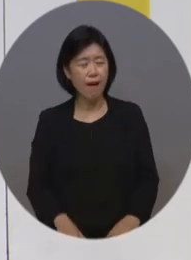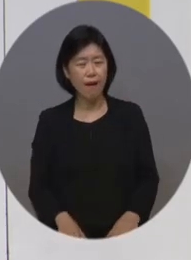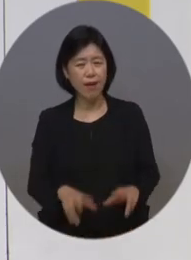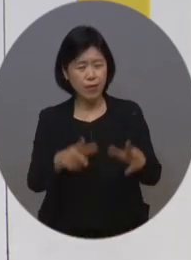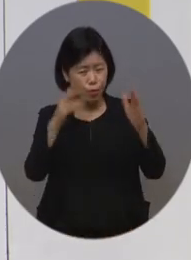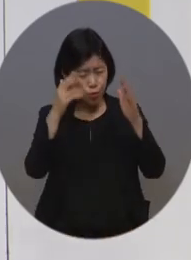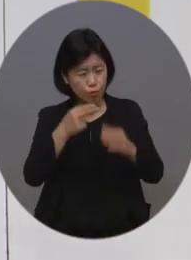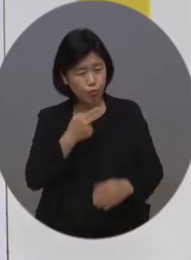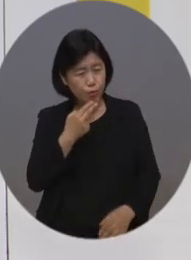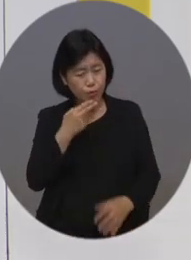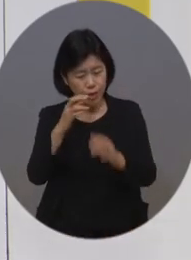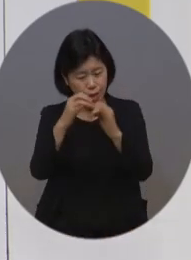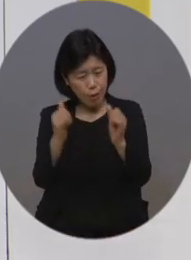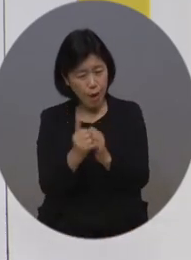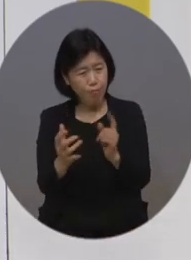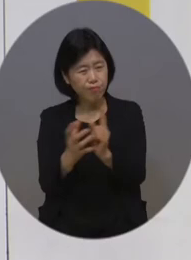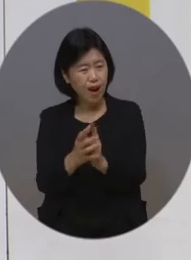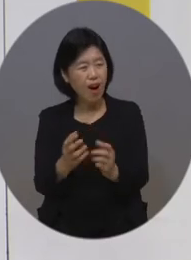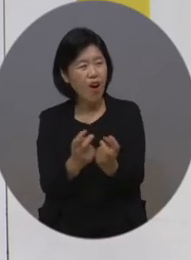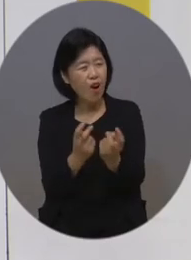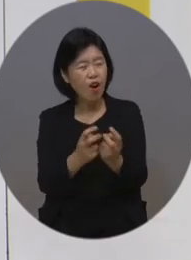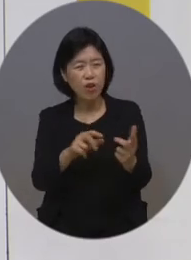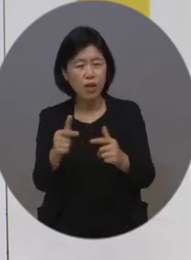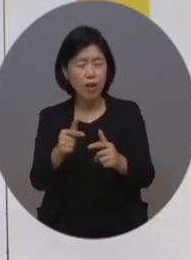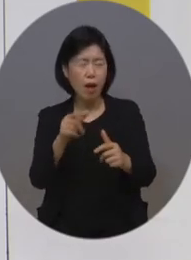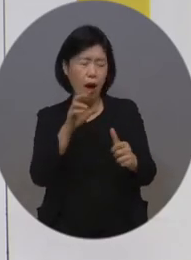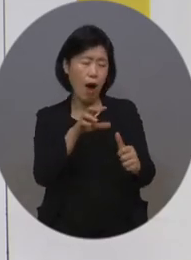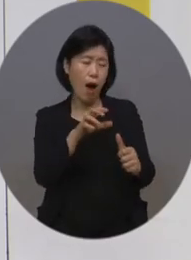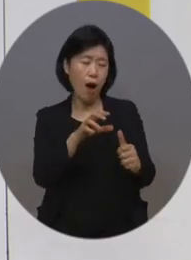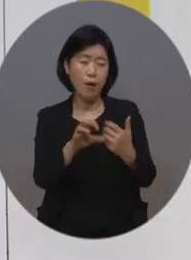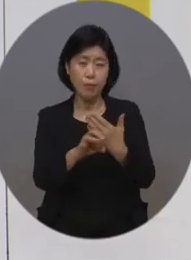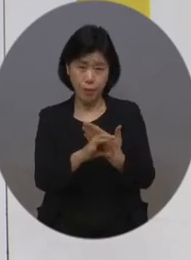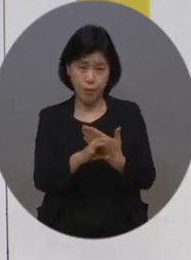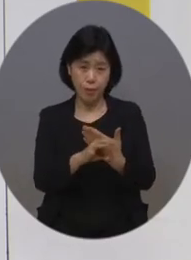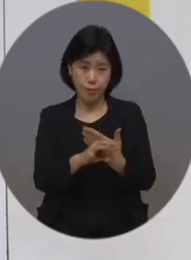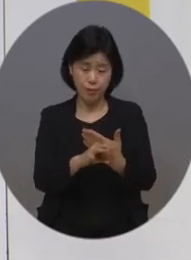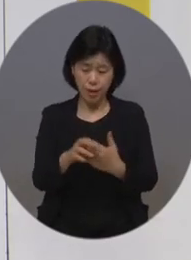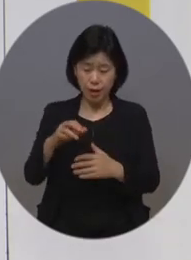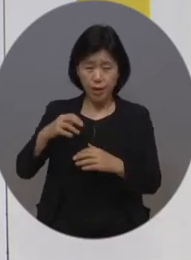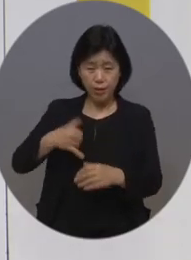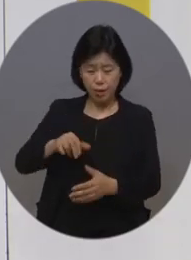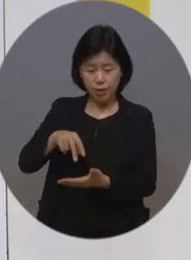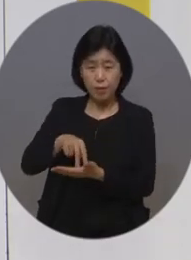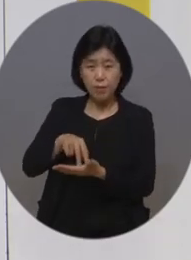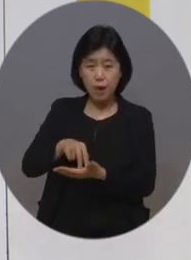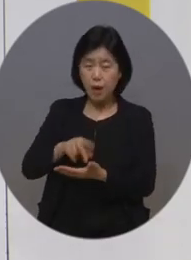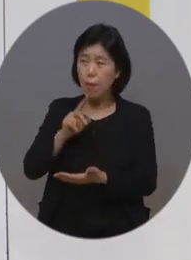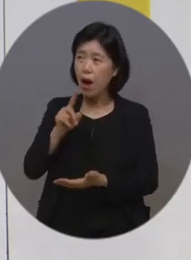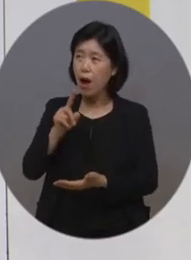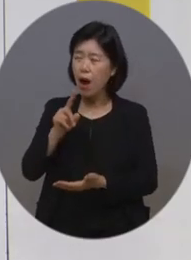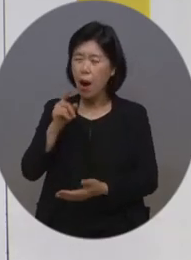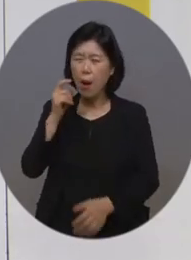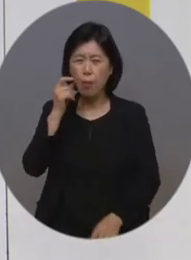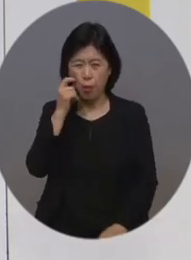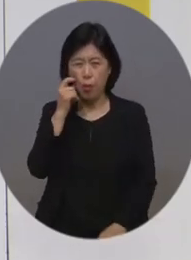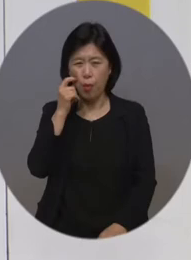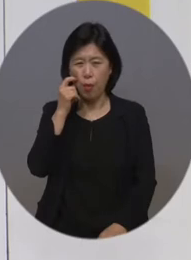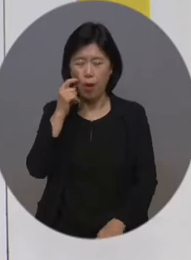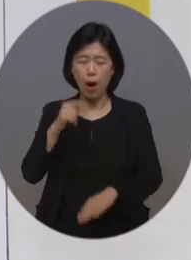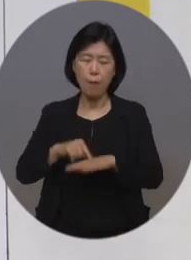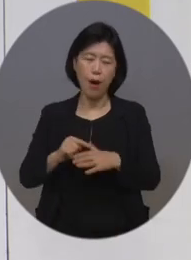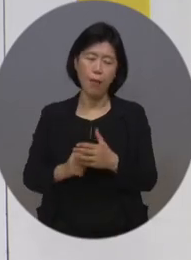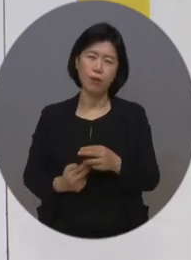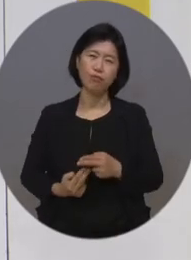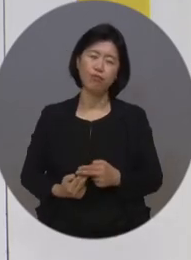주입 시킨 게 아이에게는 말을 못하고 쌓이다 가 나중에는 방황을 하든지 아니면 어떤